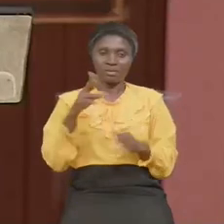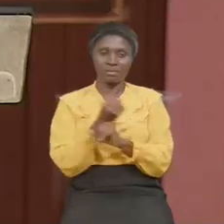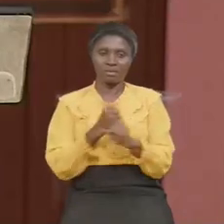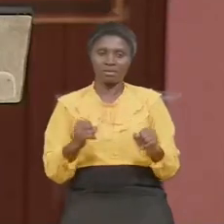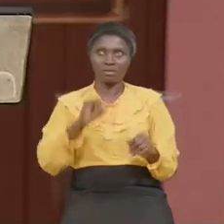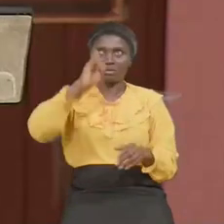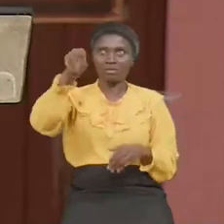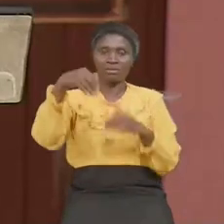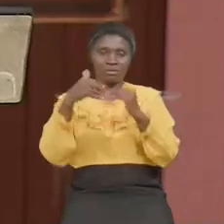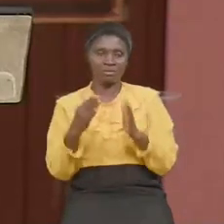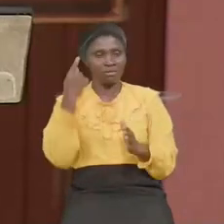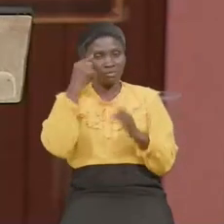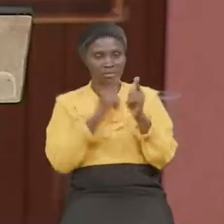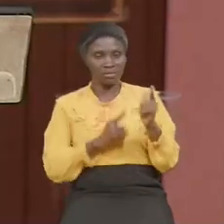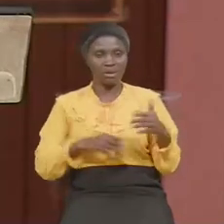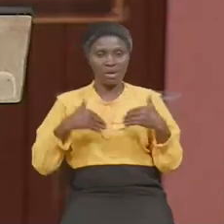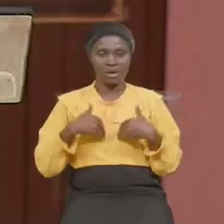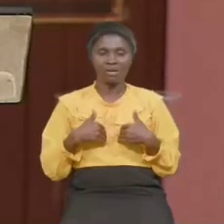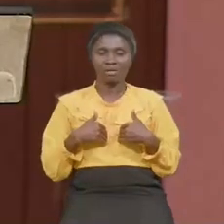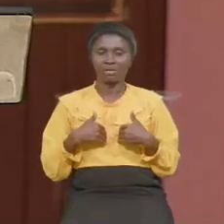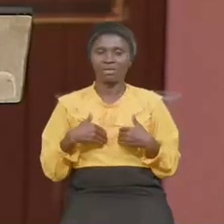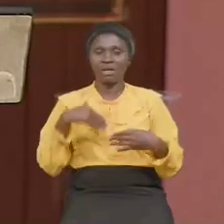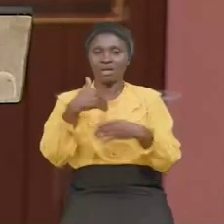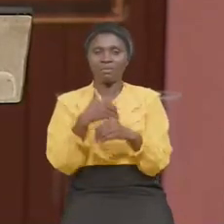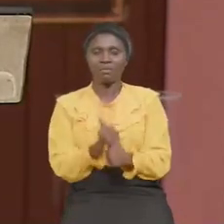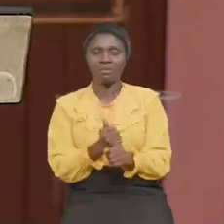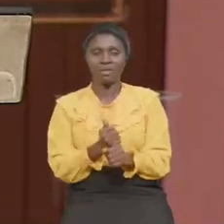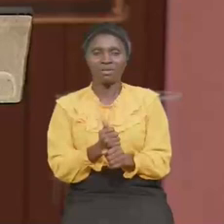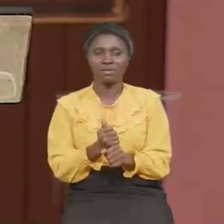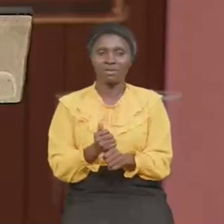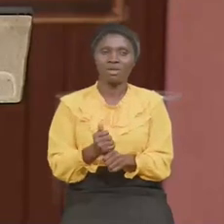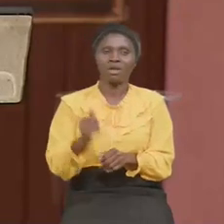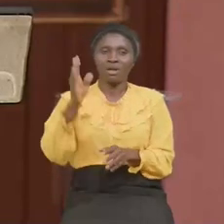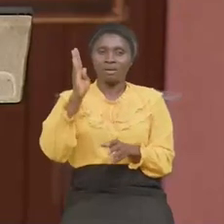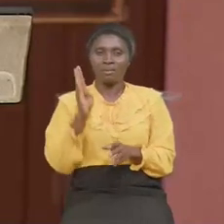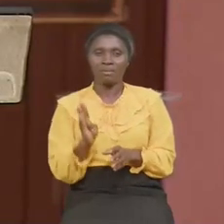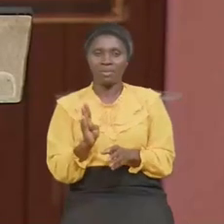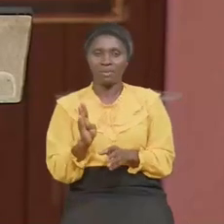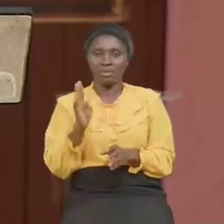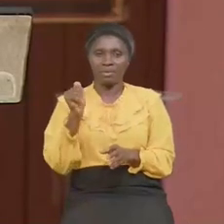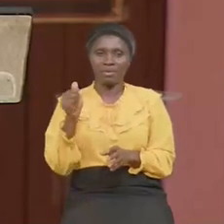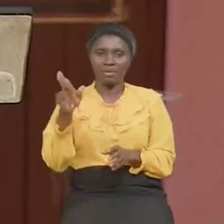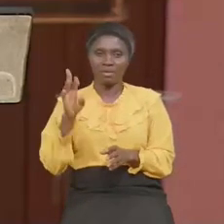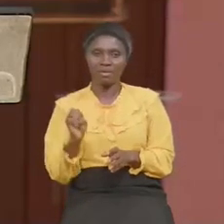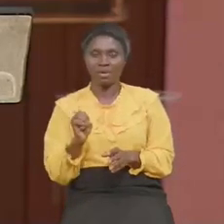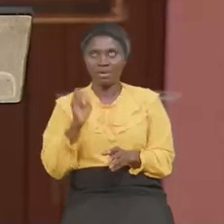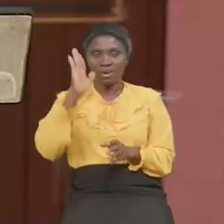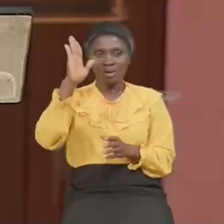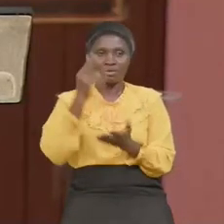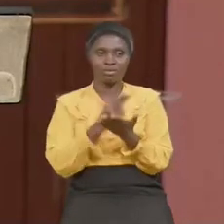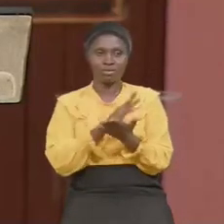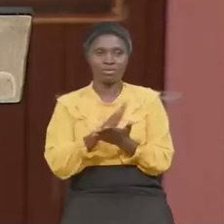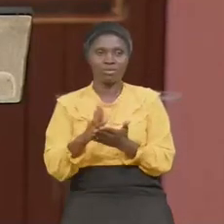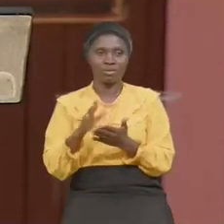L'Éternel découvre le bras de sa sainteté aux yeux de toutes les nations, et toutes les extrémités de la terre verront